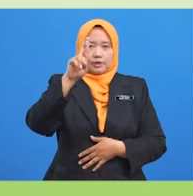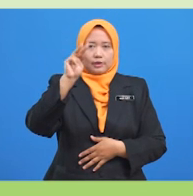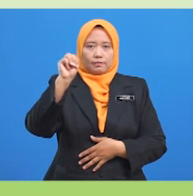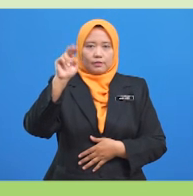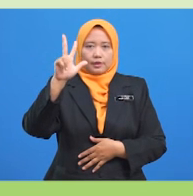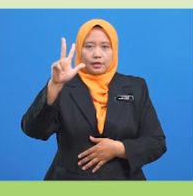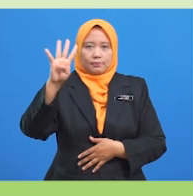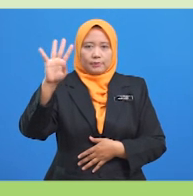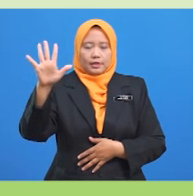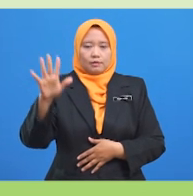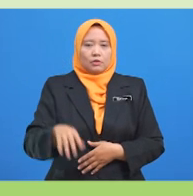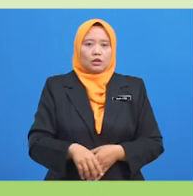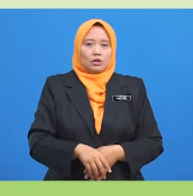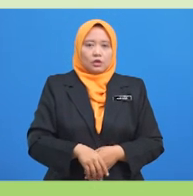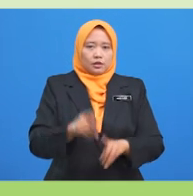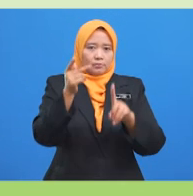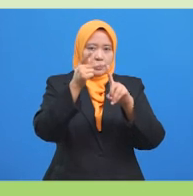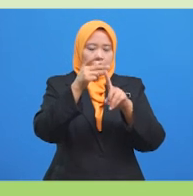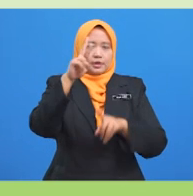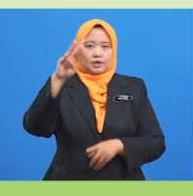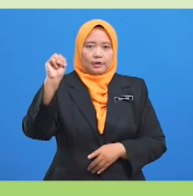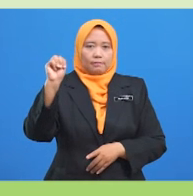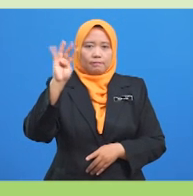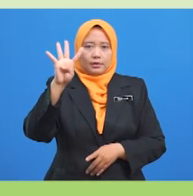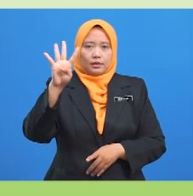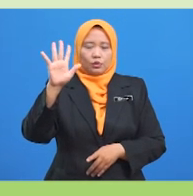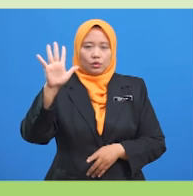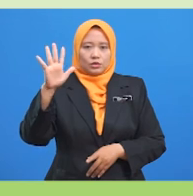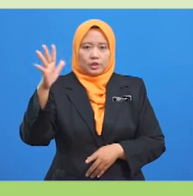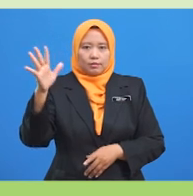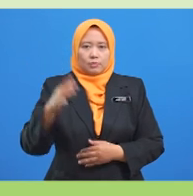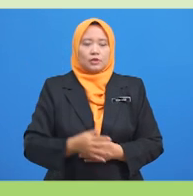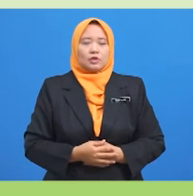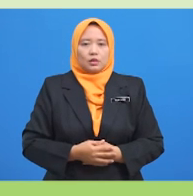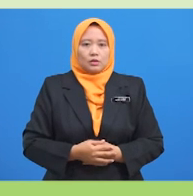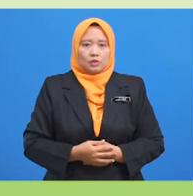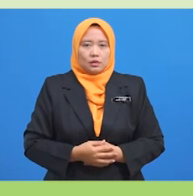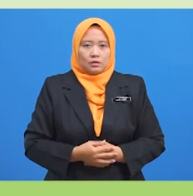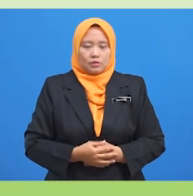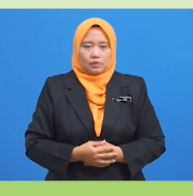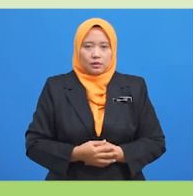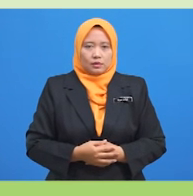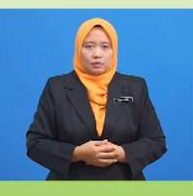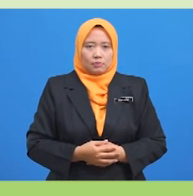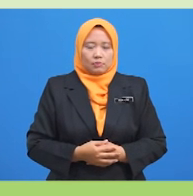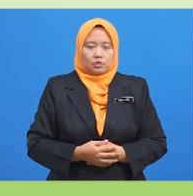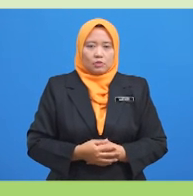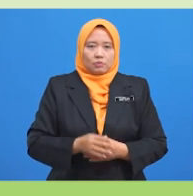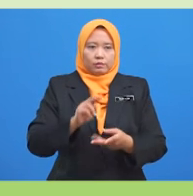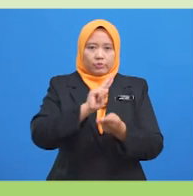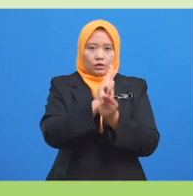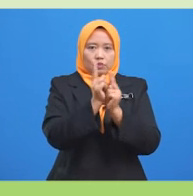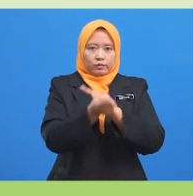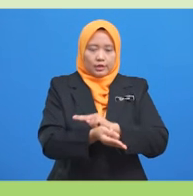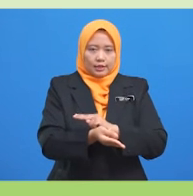RM345 kepada RM415. Perubahan jumlah keluaran, iaitu 6 unit kepada 7 unit.